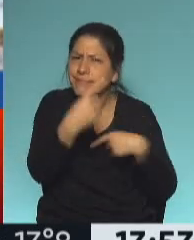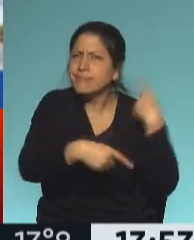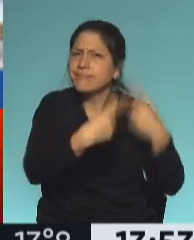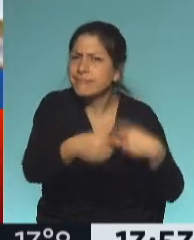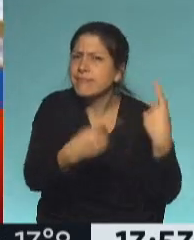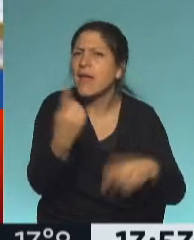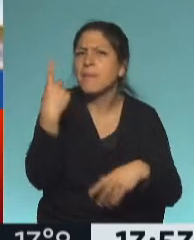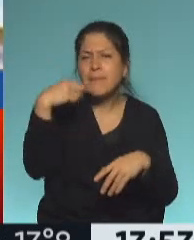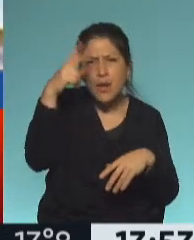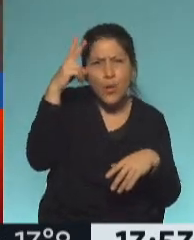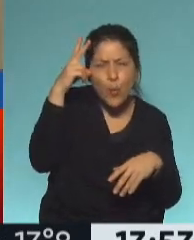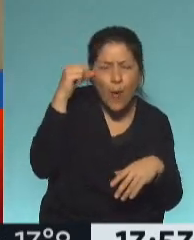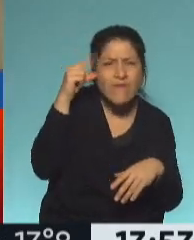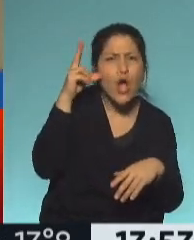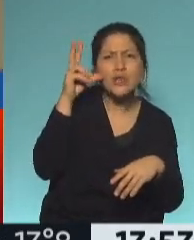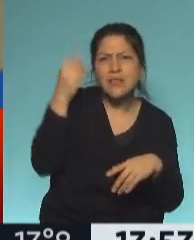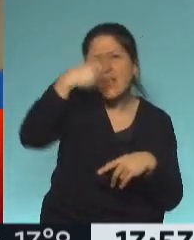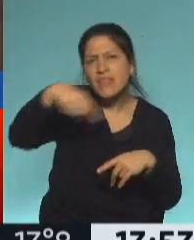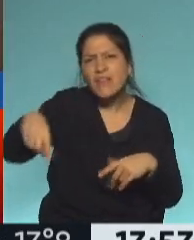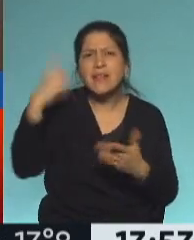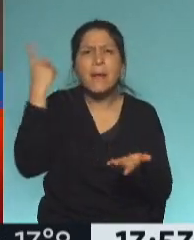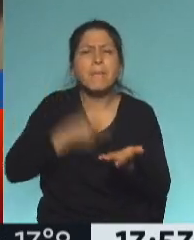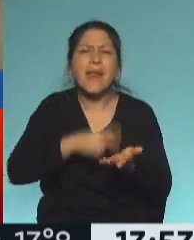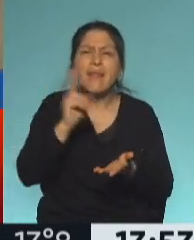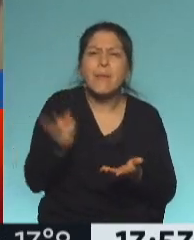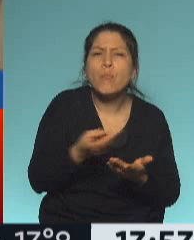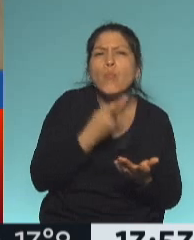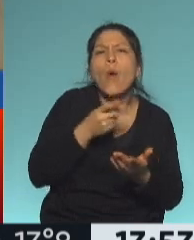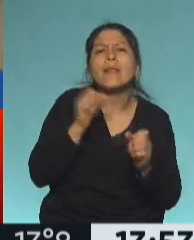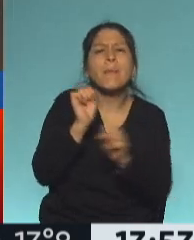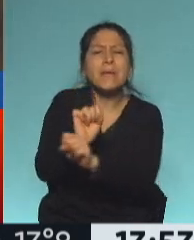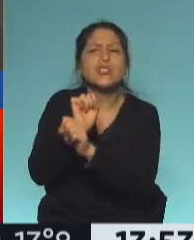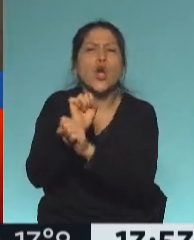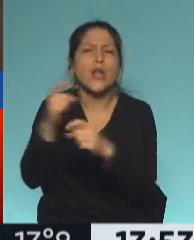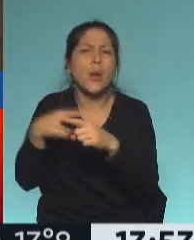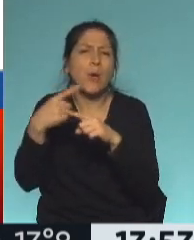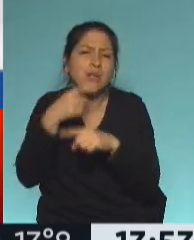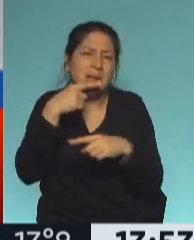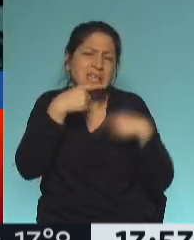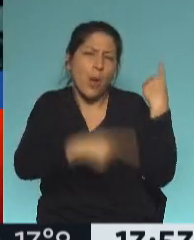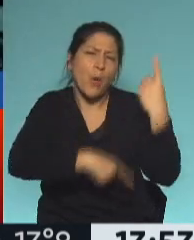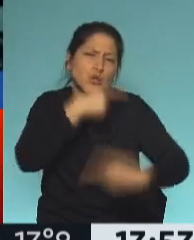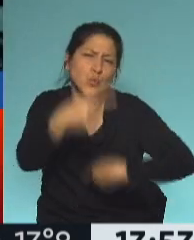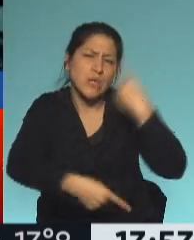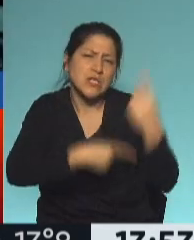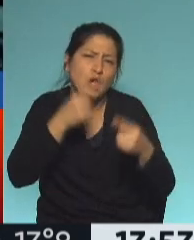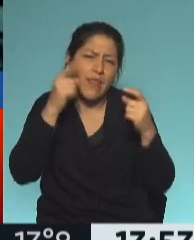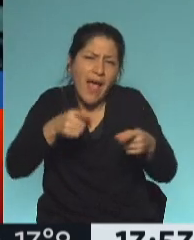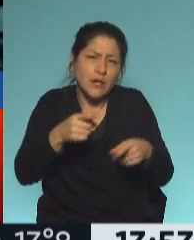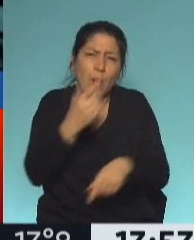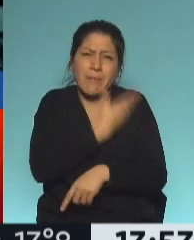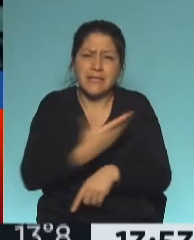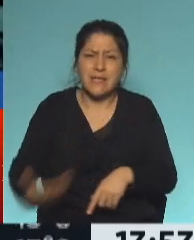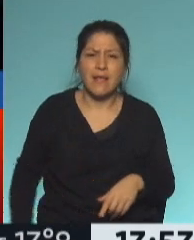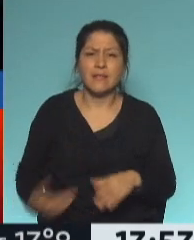años 80 impuso penas de muerte a prisioneros políticos y se lo ve como un sucesor de Khamenei. من